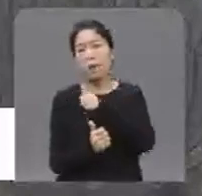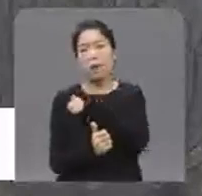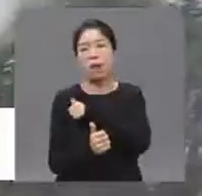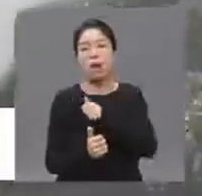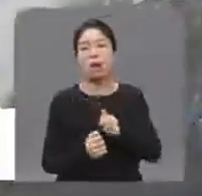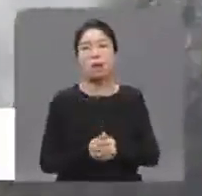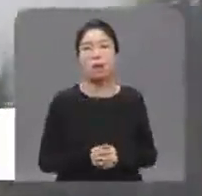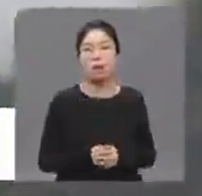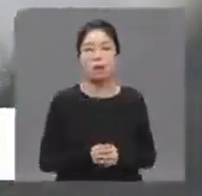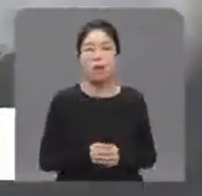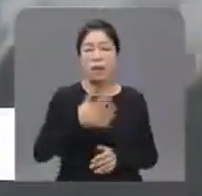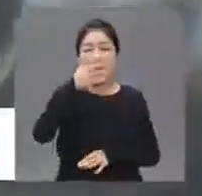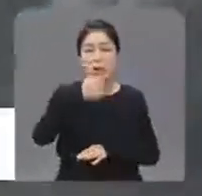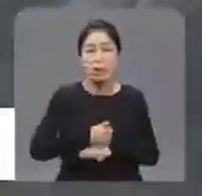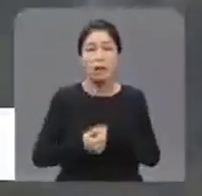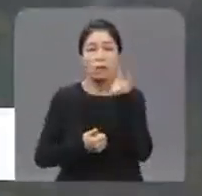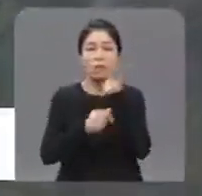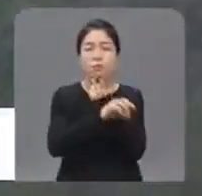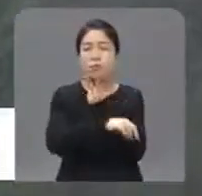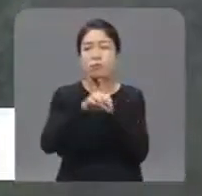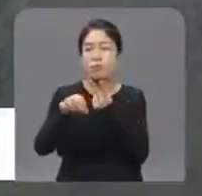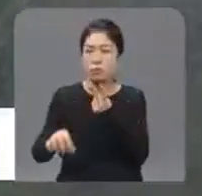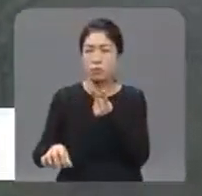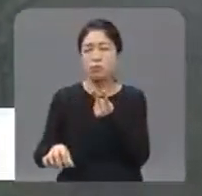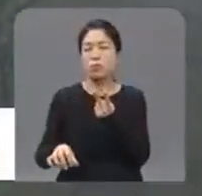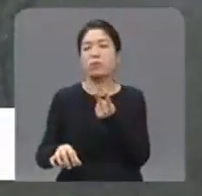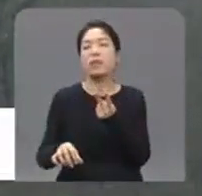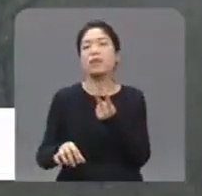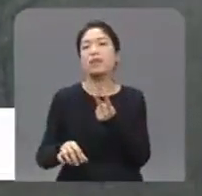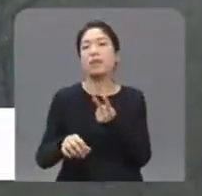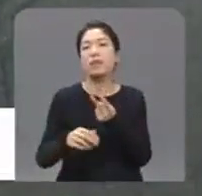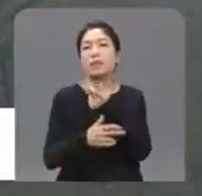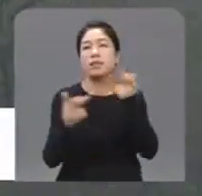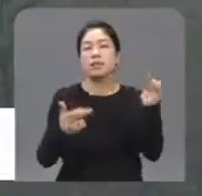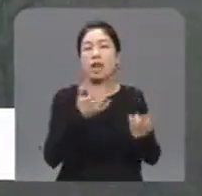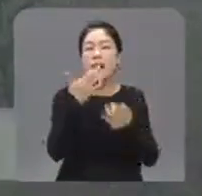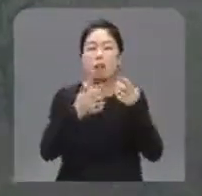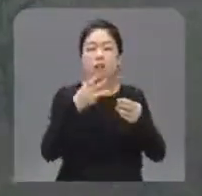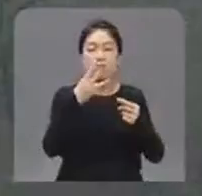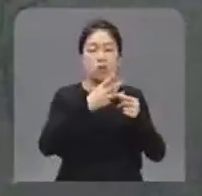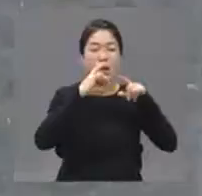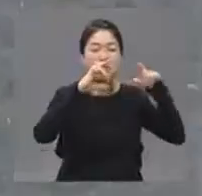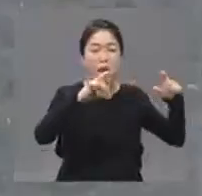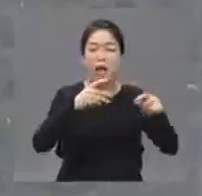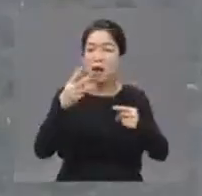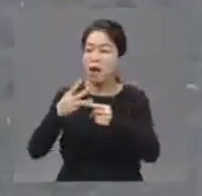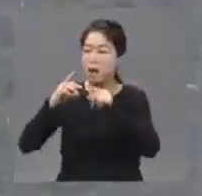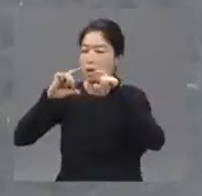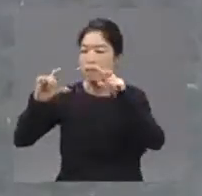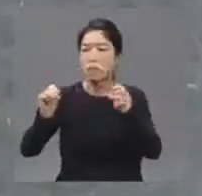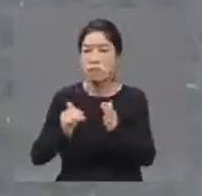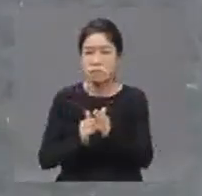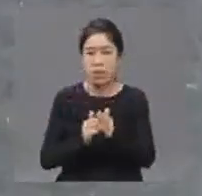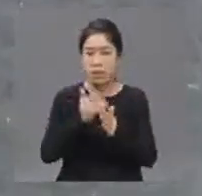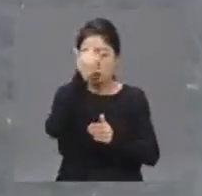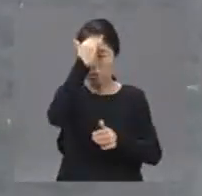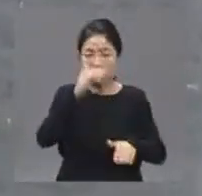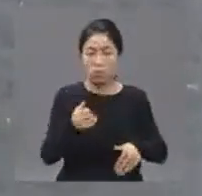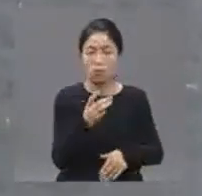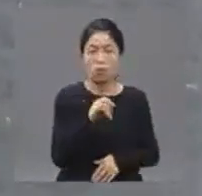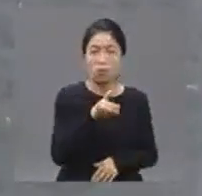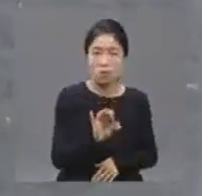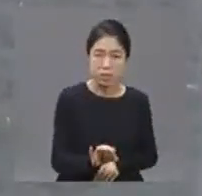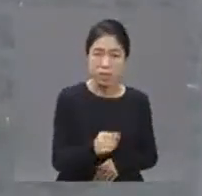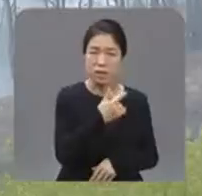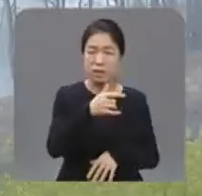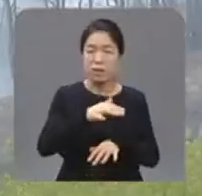역부족이었습니다. 결국 두 산불 현장에는 차례로 산불 3단계가 발령됐습니다. 충남 홍성과 금산,